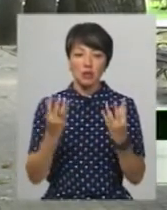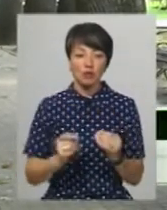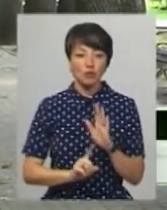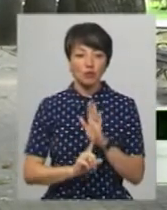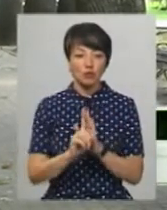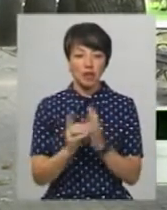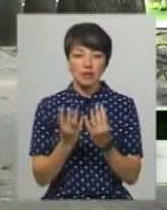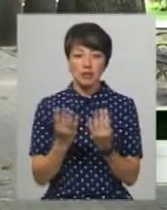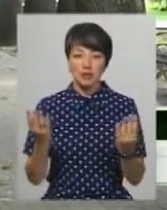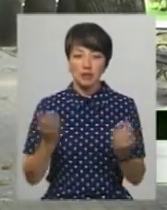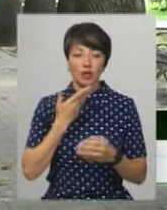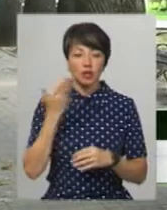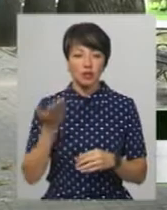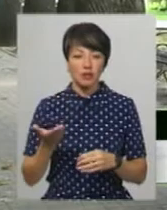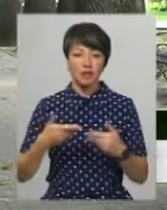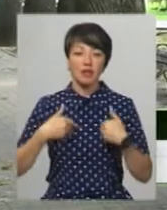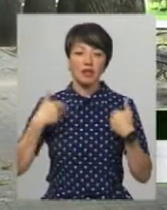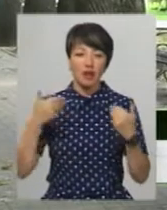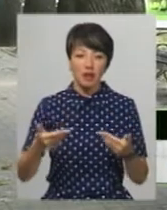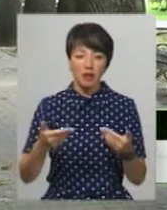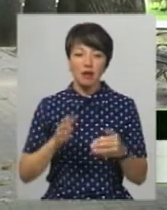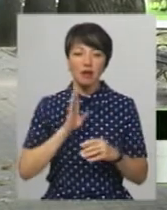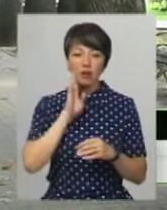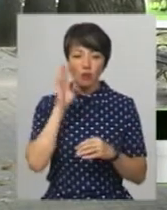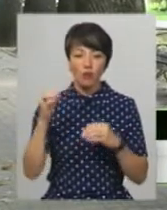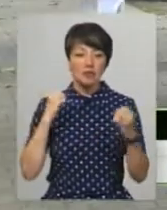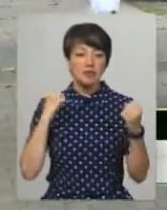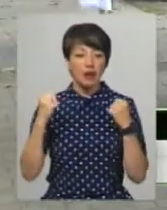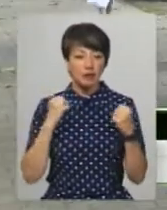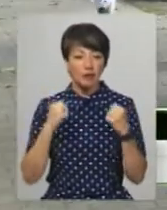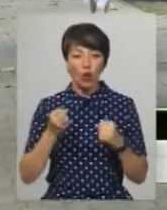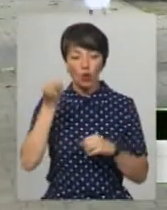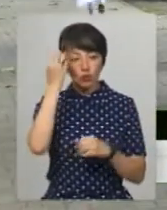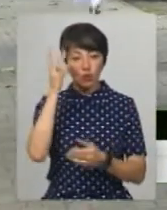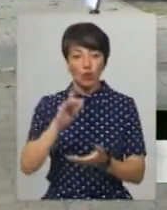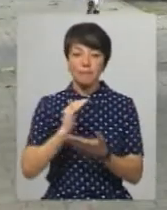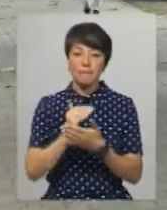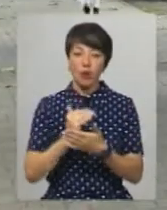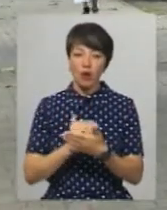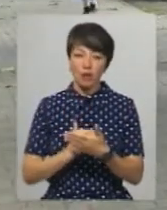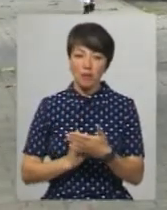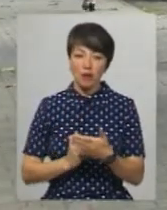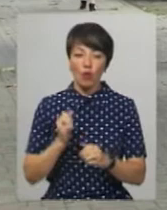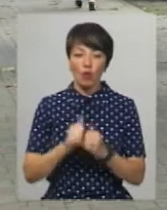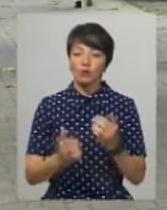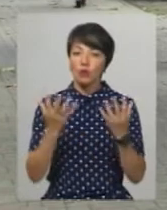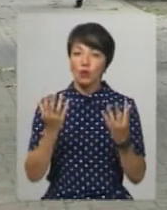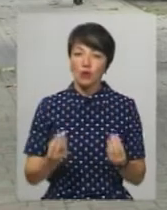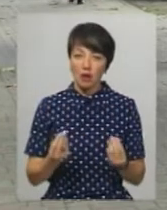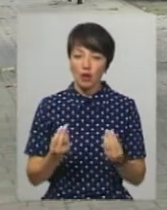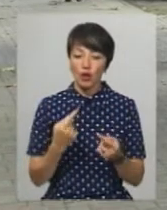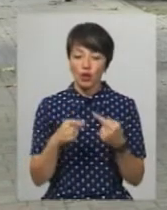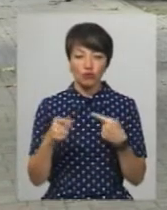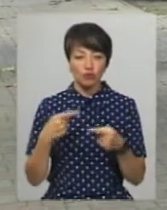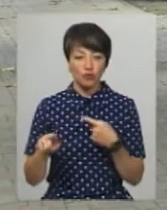лінійки, речівки, вітання, ранкової зарядки. Культурна програма кожного дня